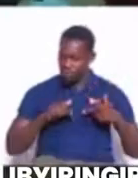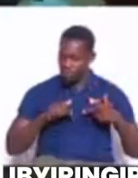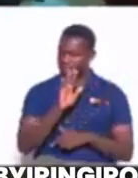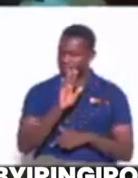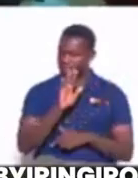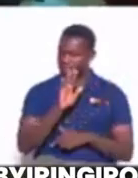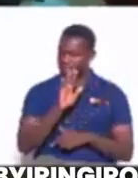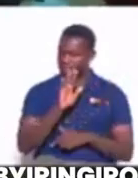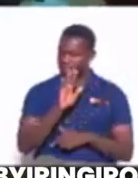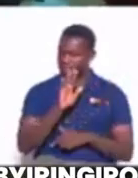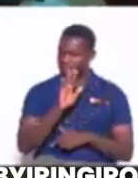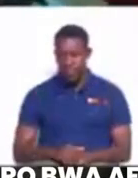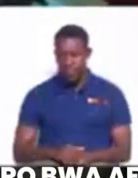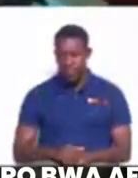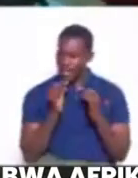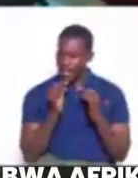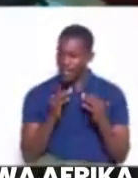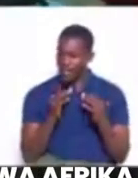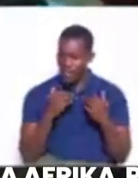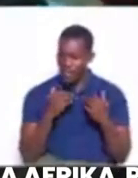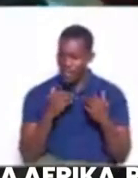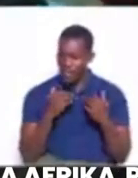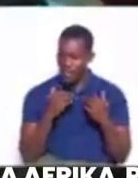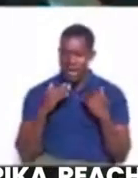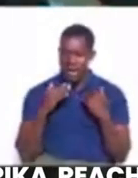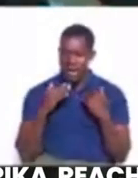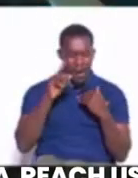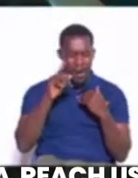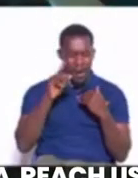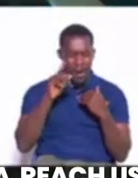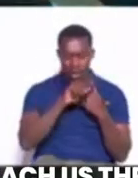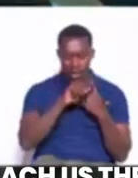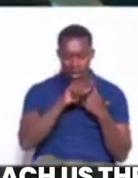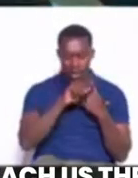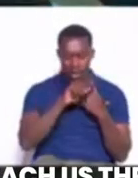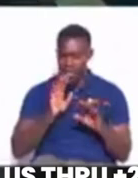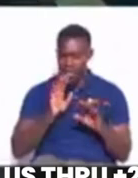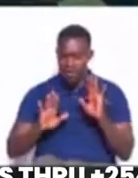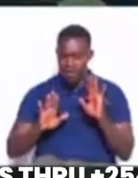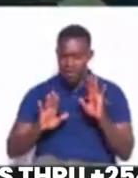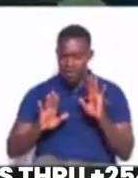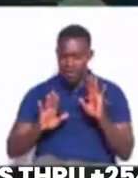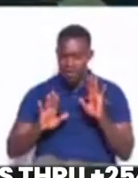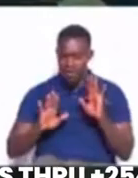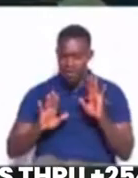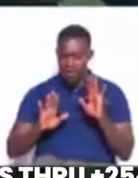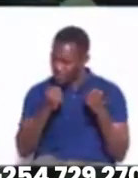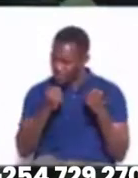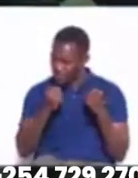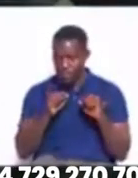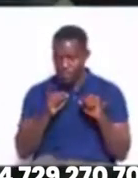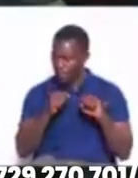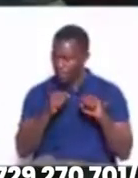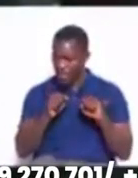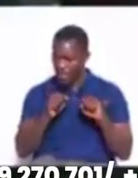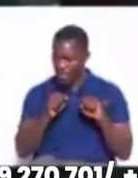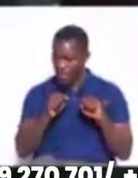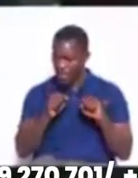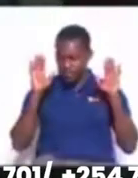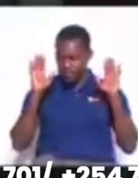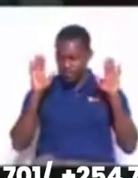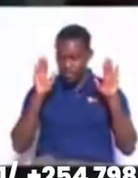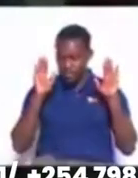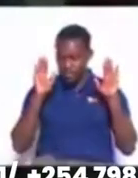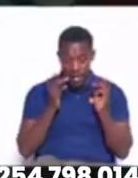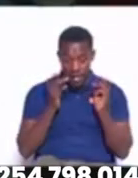with some habit, surrender that right now. Kama kuna tabia ambayo inakushikilia, iachilie kwa Yesu. If you've made a decision for